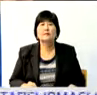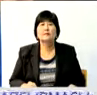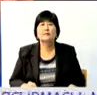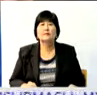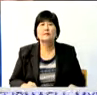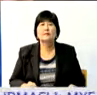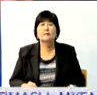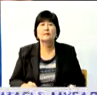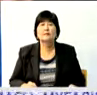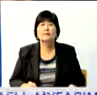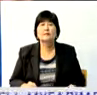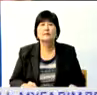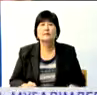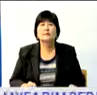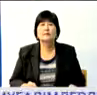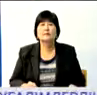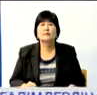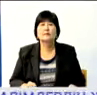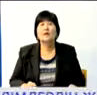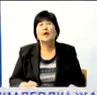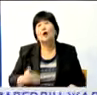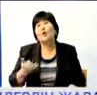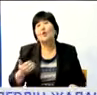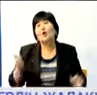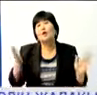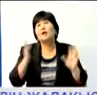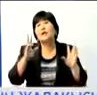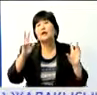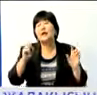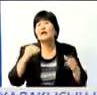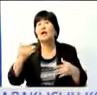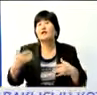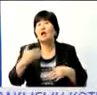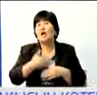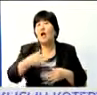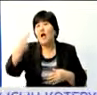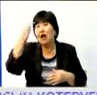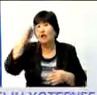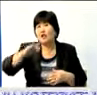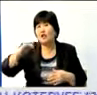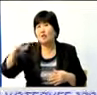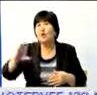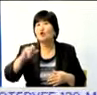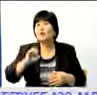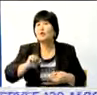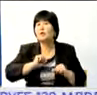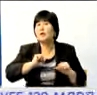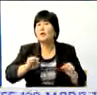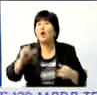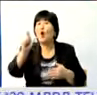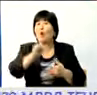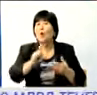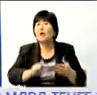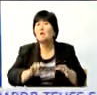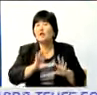отырмын сол кеңестіктен жерініп. Бұл тағдыр деп аталатын композиция. Академияның шәкірттері Жүргеновтың ерлігін қара өлеңмен